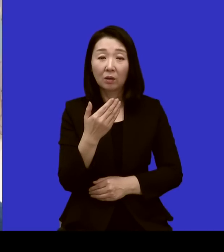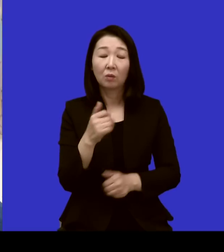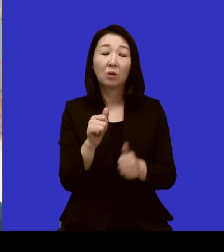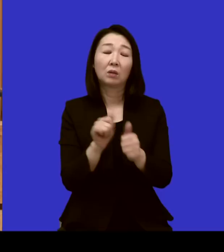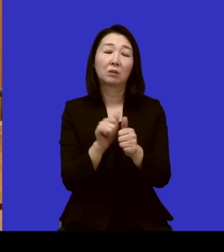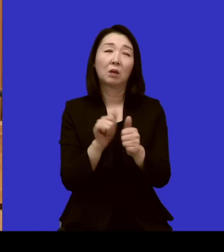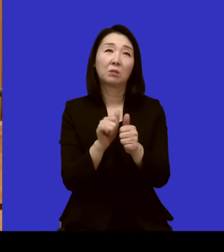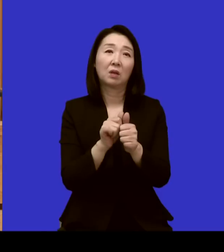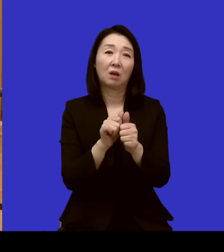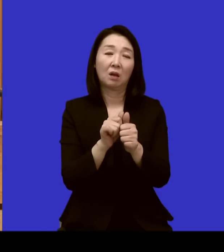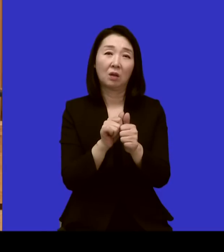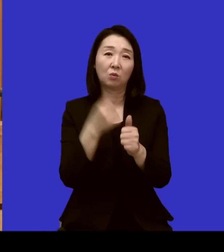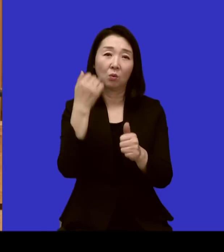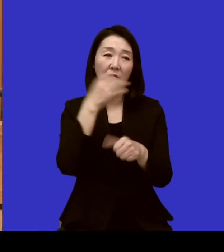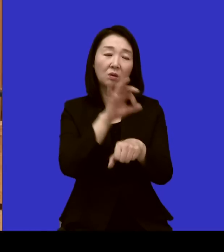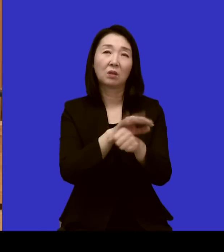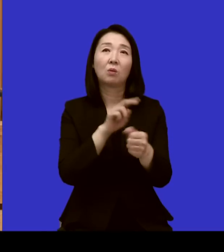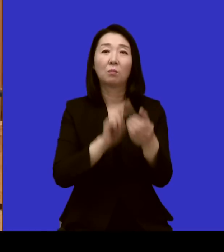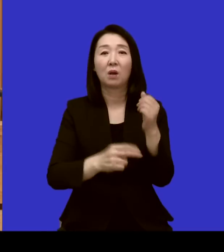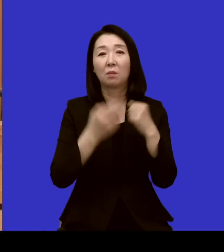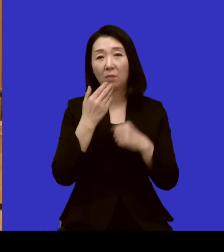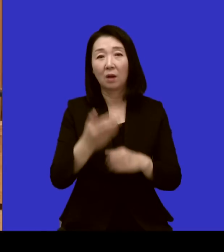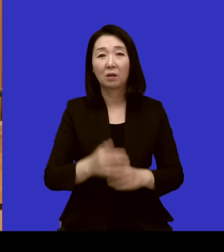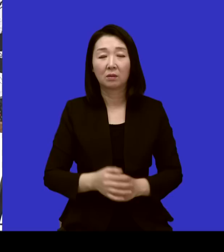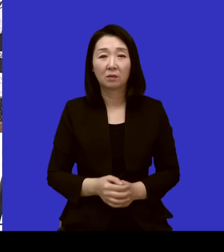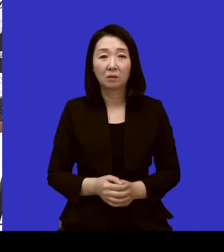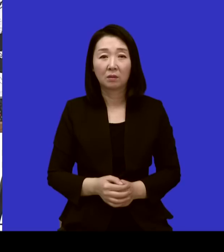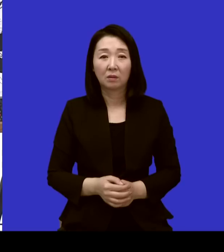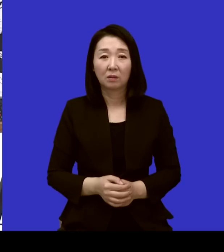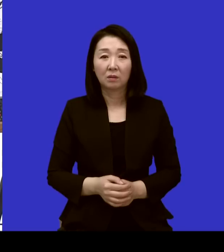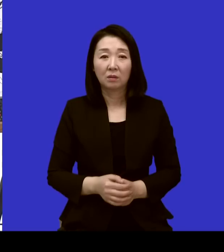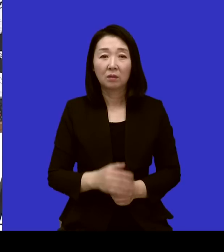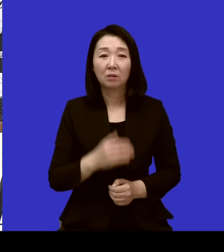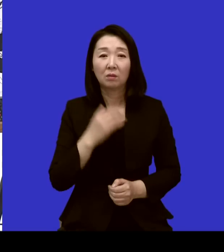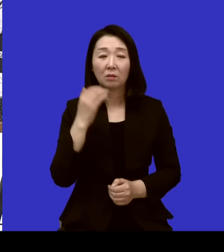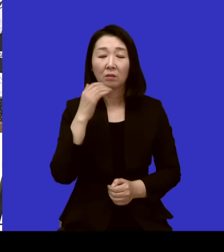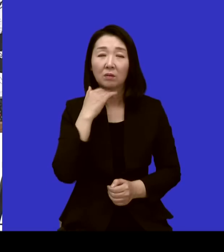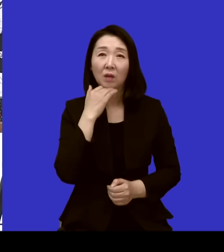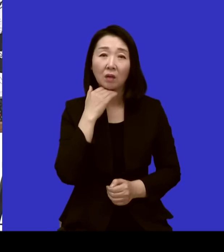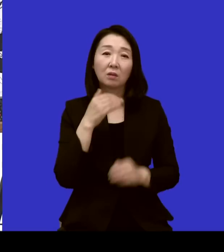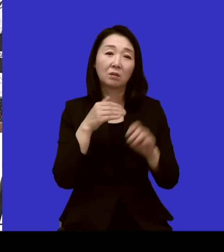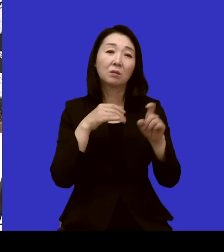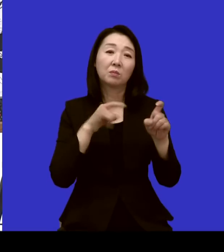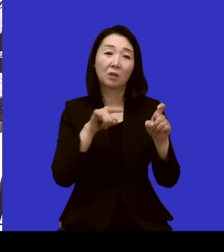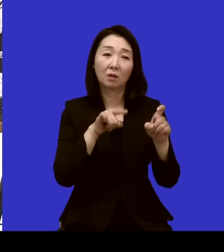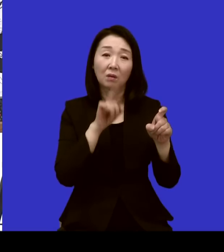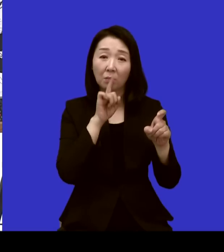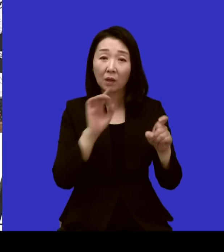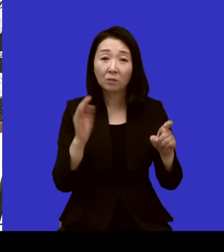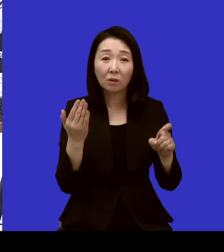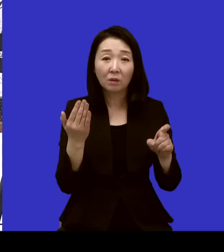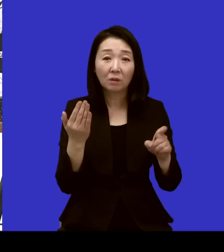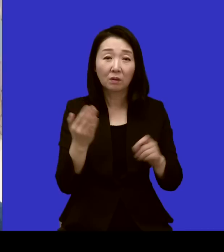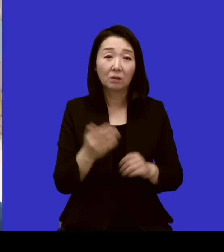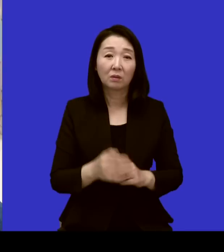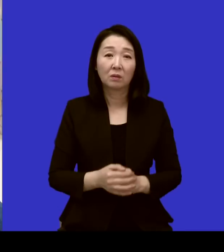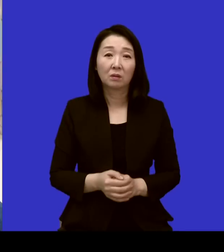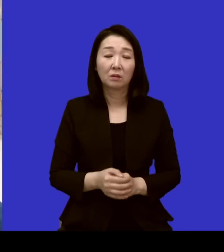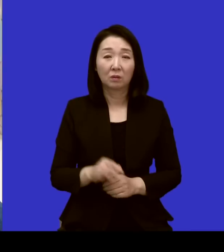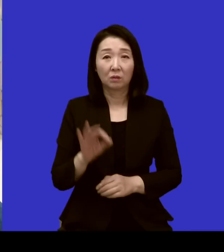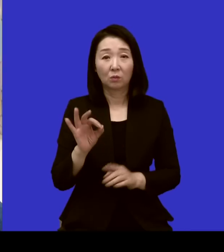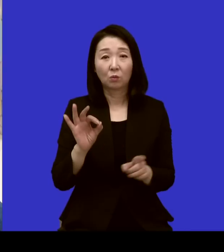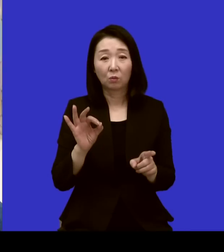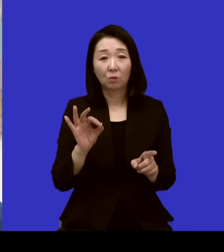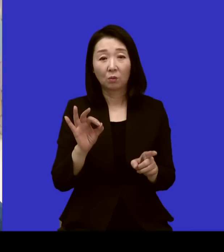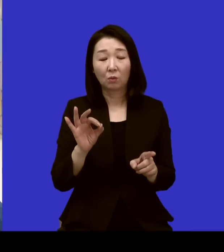하게 되고. 남자 접대부. 네. 근데 이게 다 10대 아이들이 겪게 되는 상황이었고. 야, 이게 말이 돼. 그리고 돈도 이